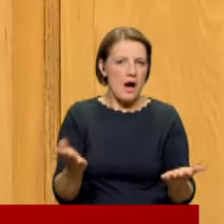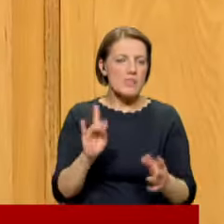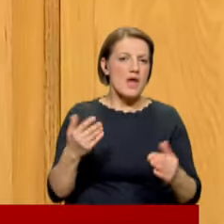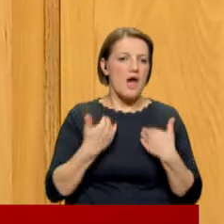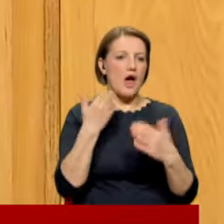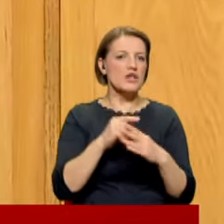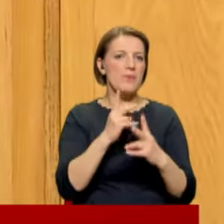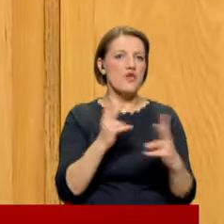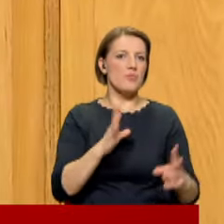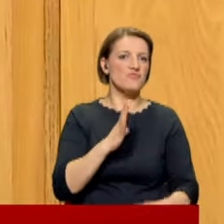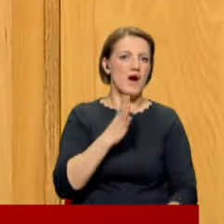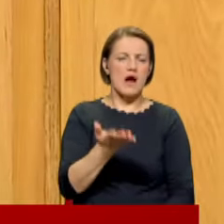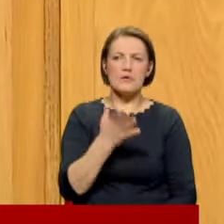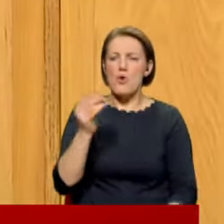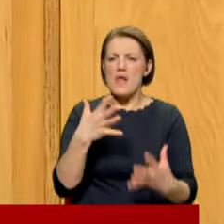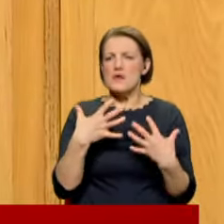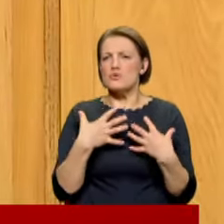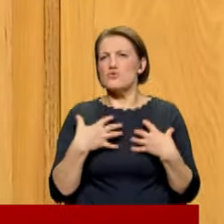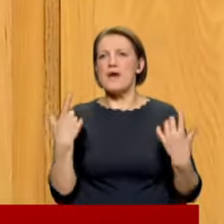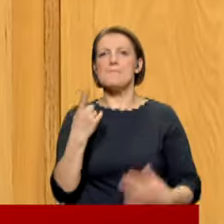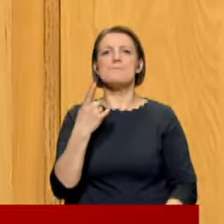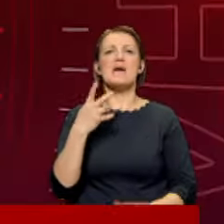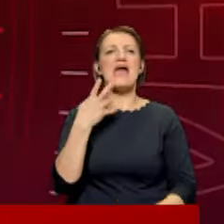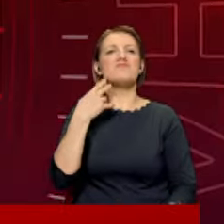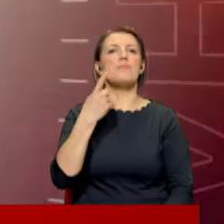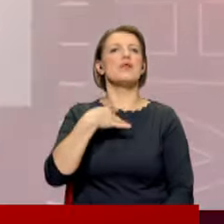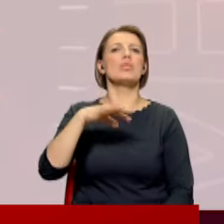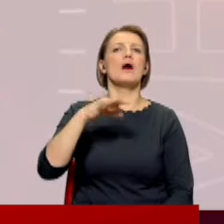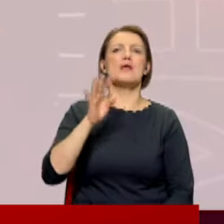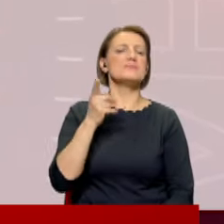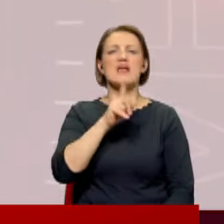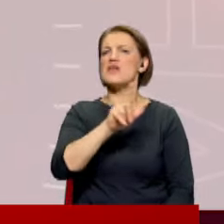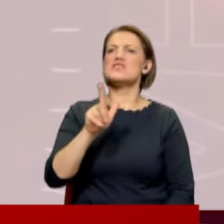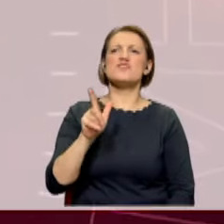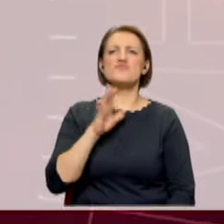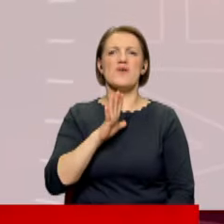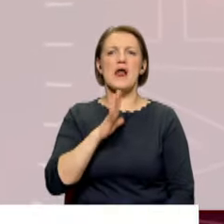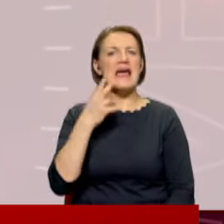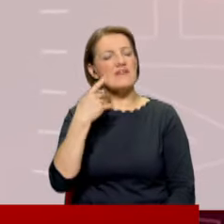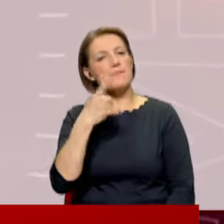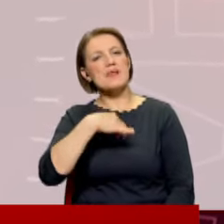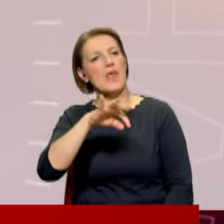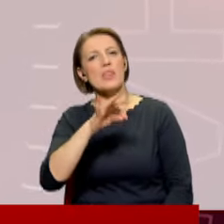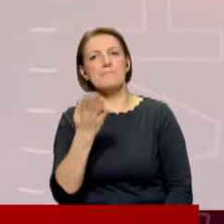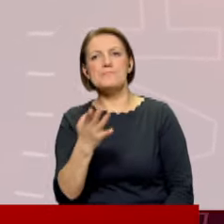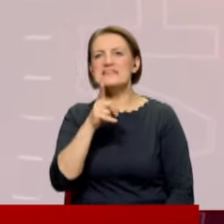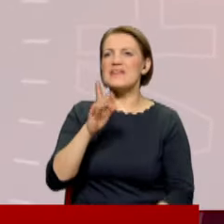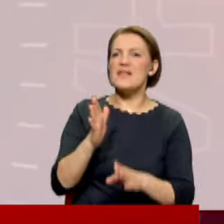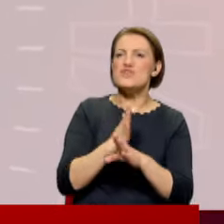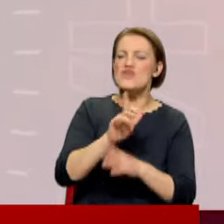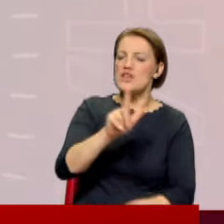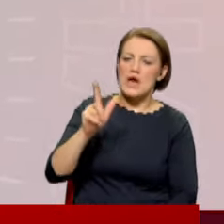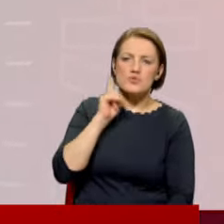yargıdan. O kadar özgüven artmış ki efendim bir tanem diyor hakime. Sana niye ihtiyaç duyuyorlar? Efendim bir tanem. Sana niye